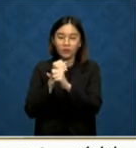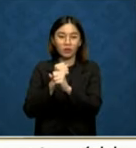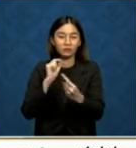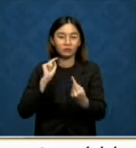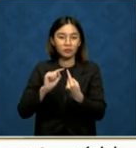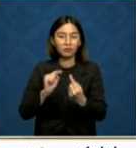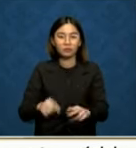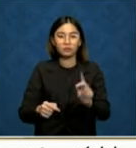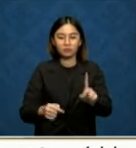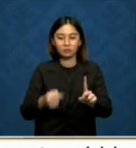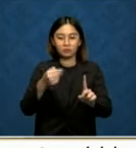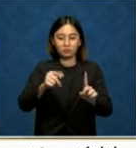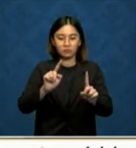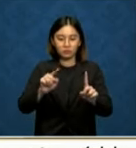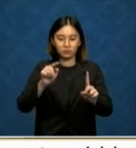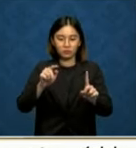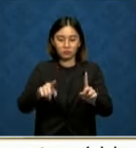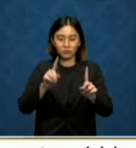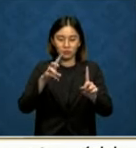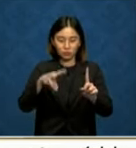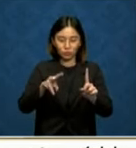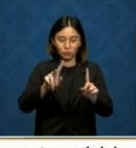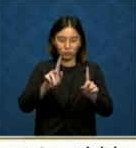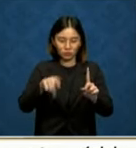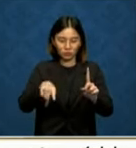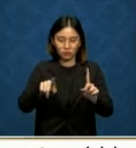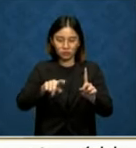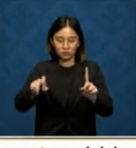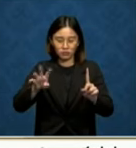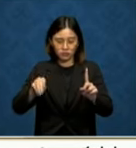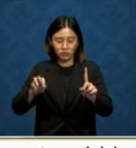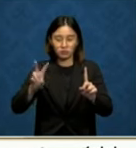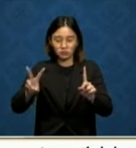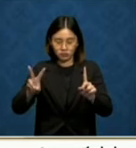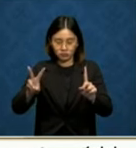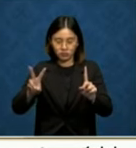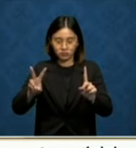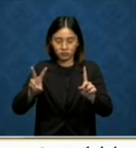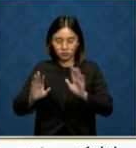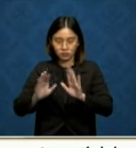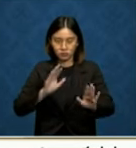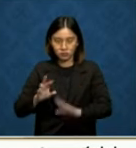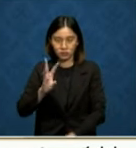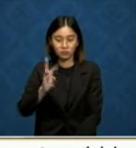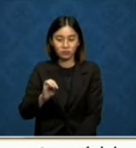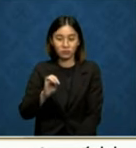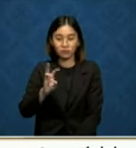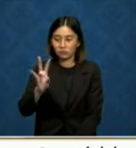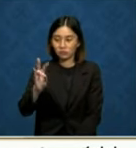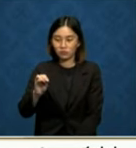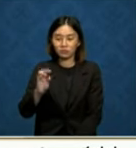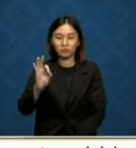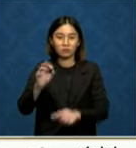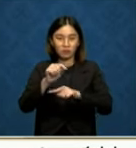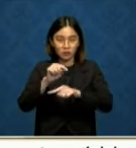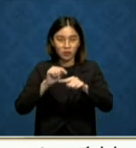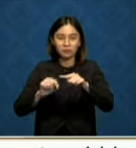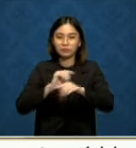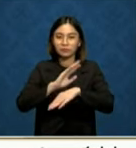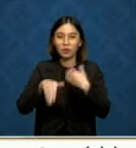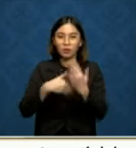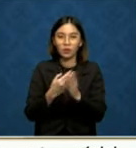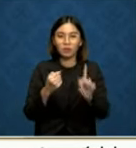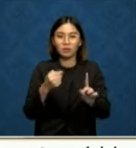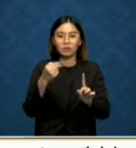น 11,000 16,142 เรื่องเนี่ยประมาณ 79% นะคะ จำนวน